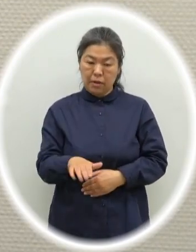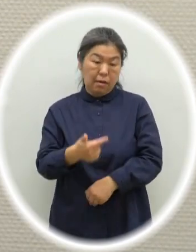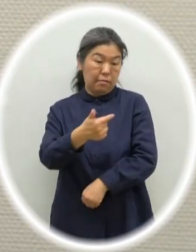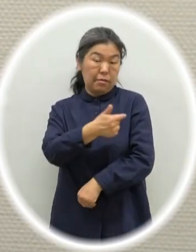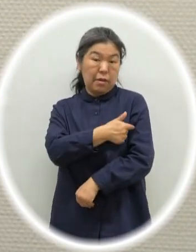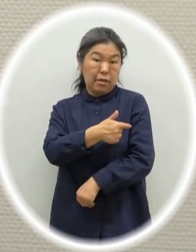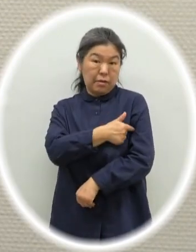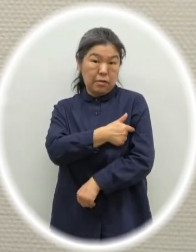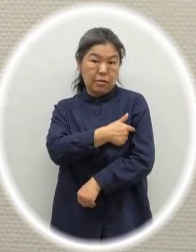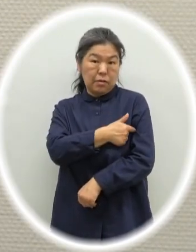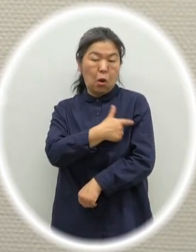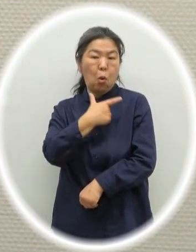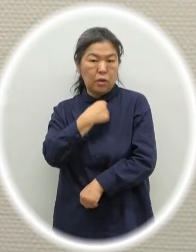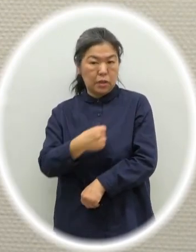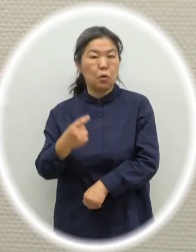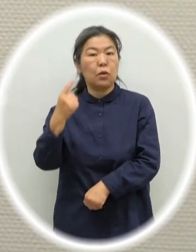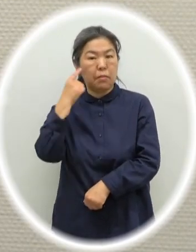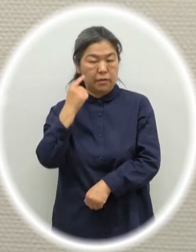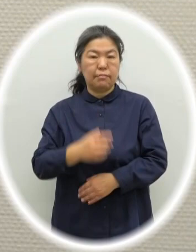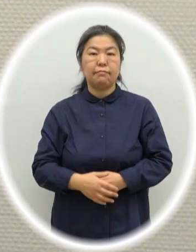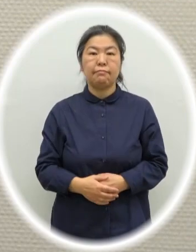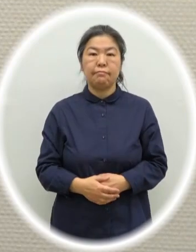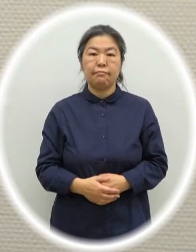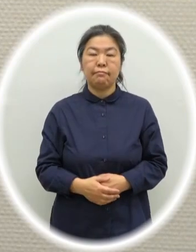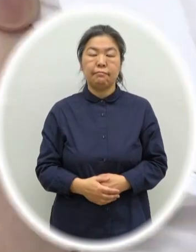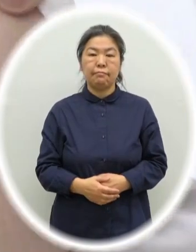クチンの接種をしていただきたいと考えております。